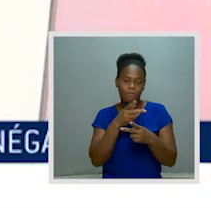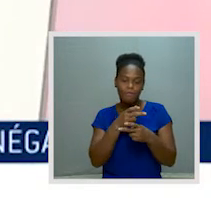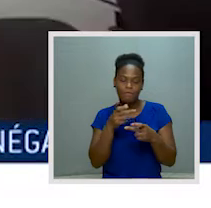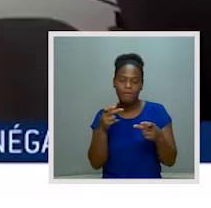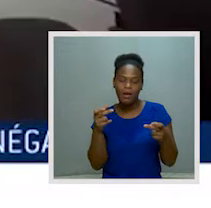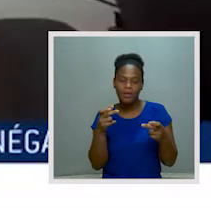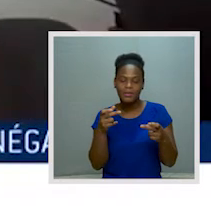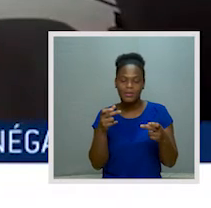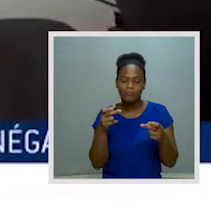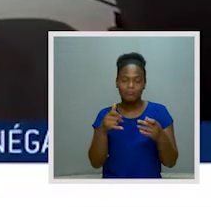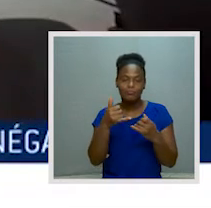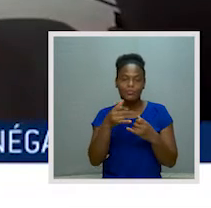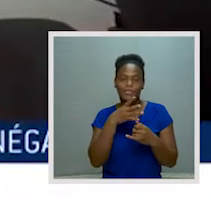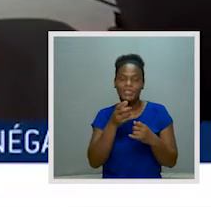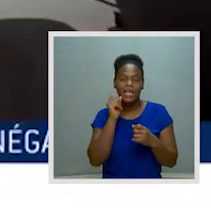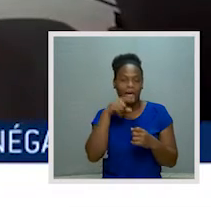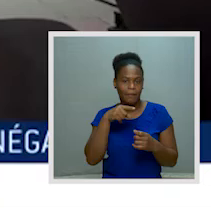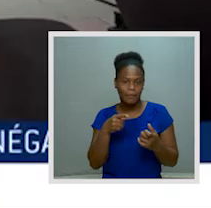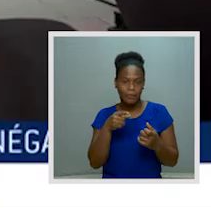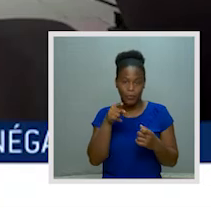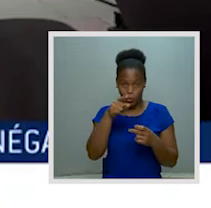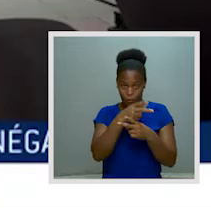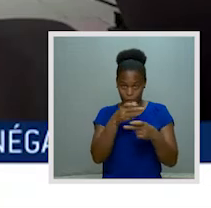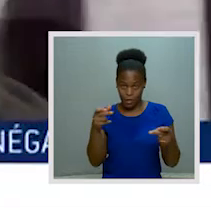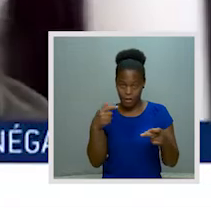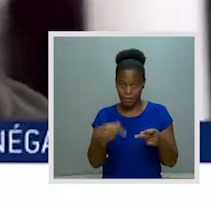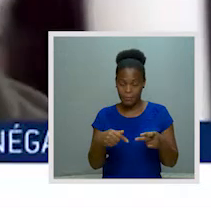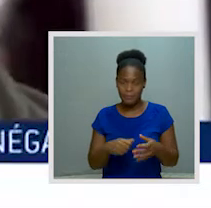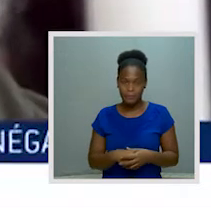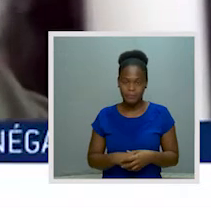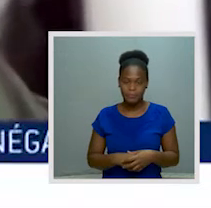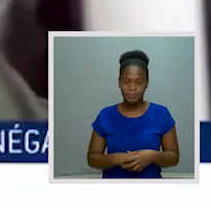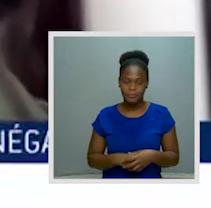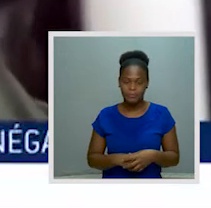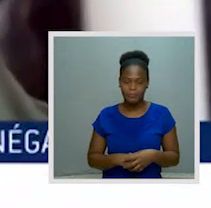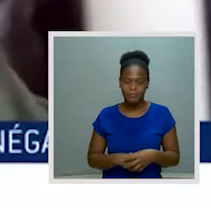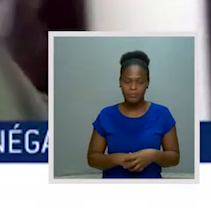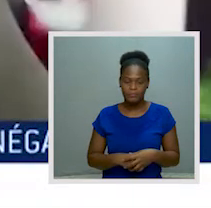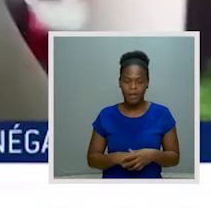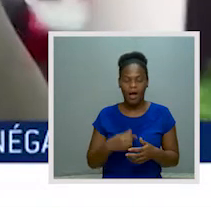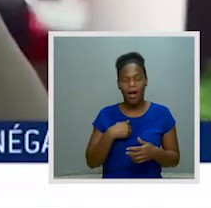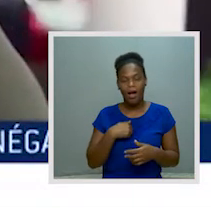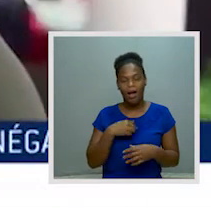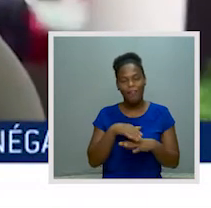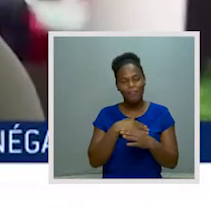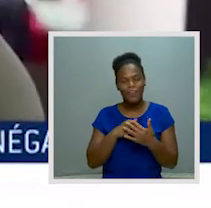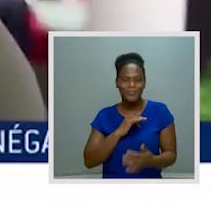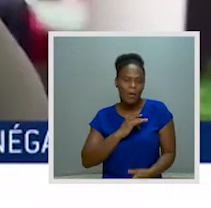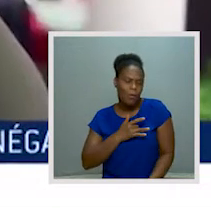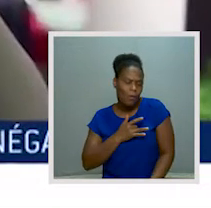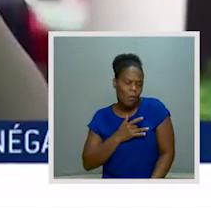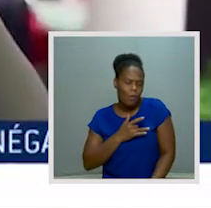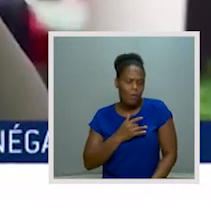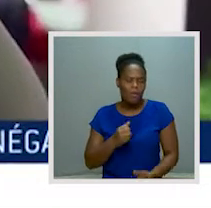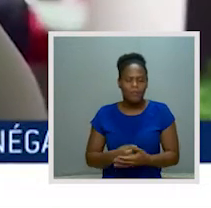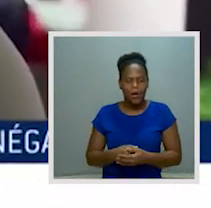graphiques comme tableaux et doivent s'adresser à tous les niveaux, du CP à la terminale. C'est un cadre que nous voulons